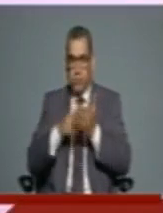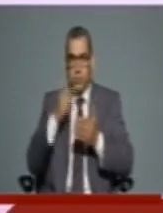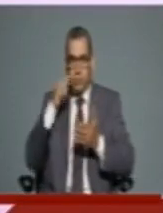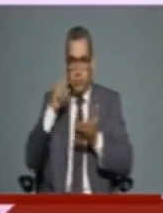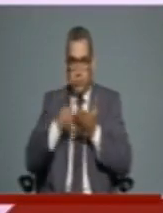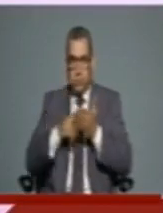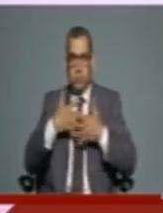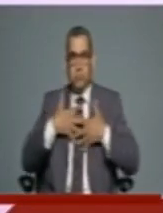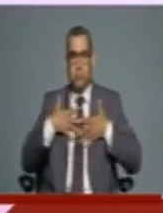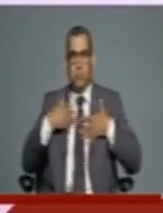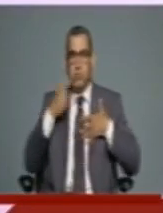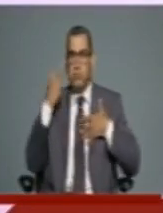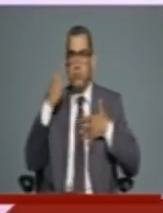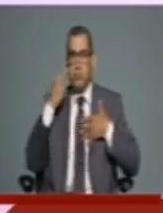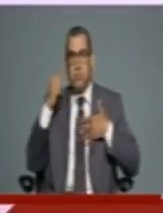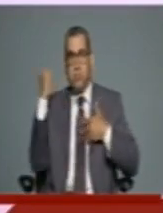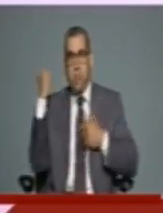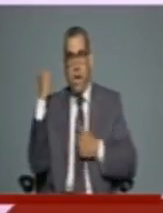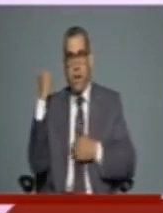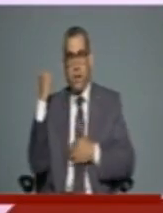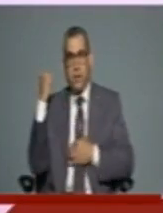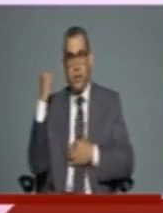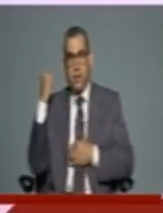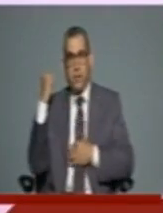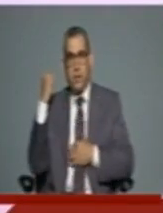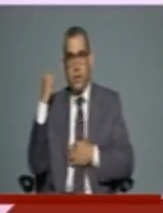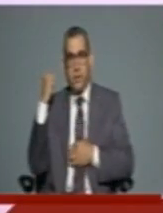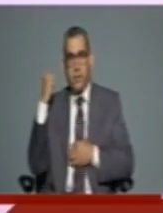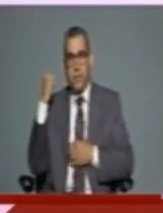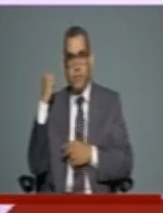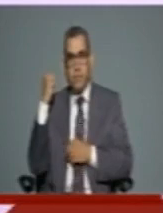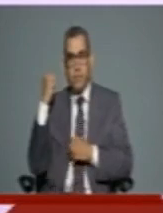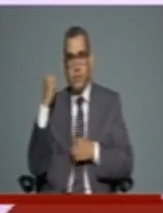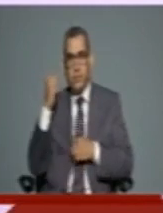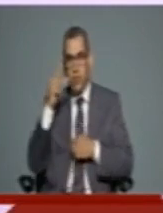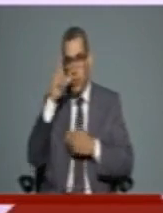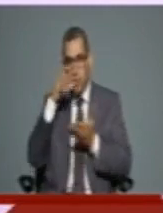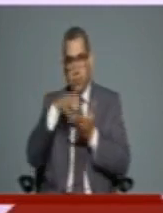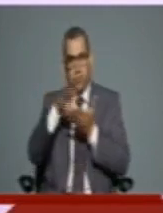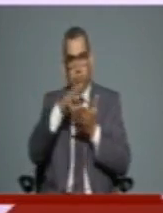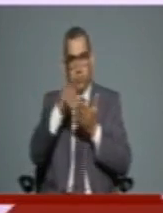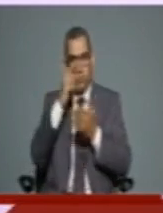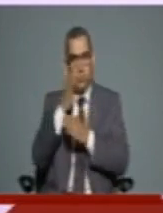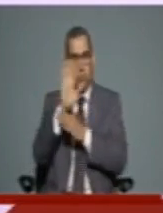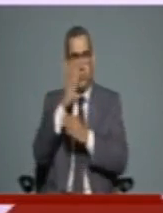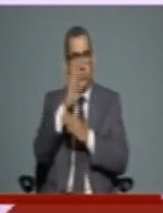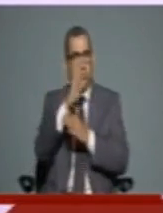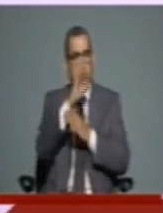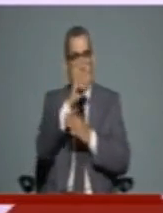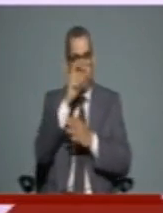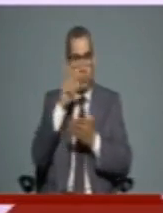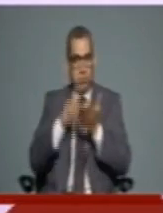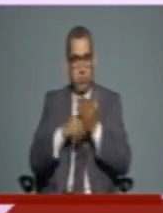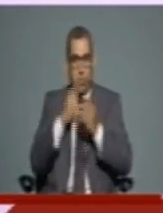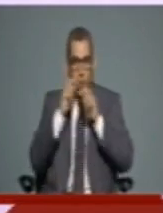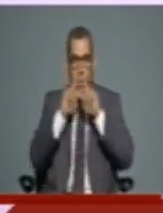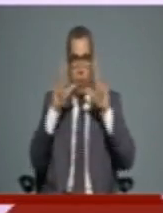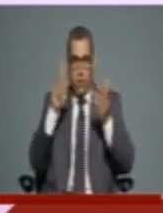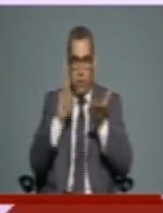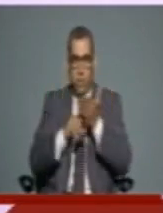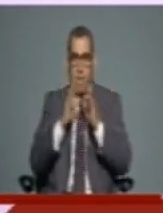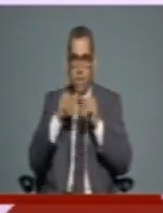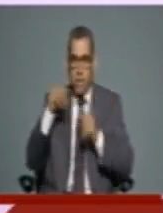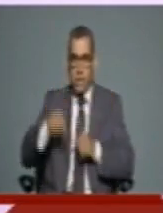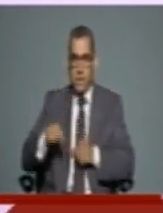بالأمس من صور تمثل واقع مصر